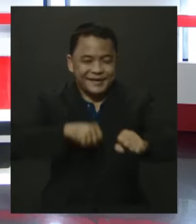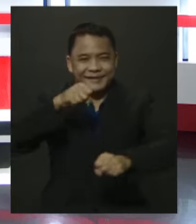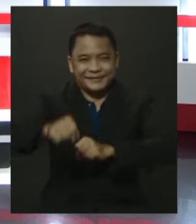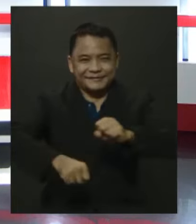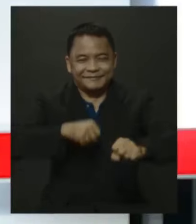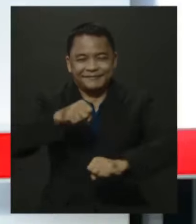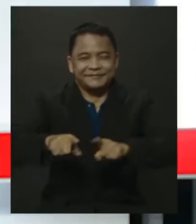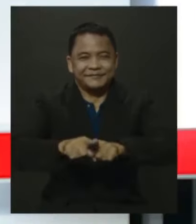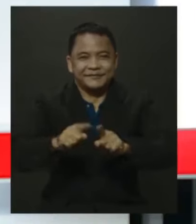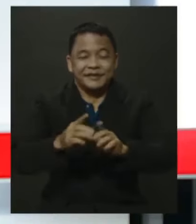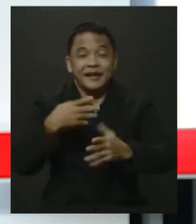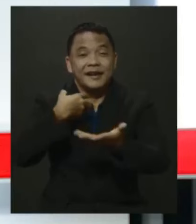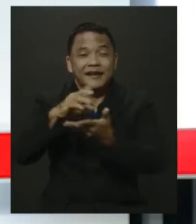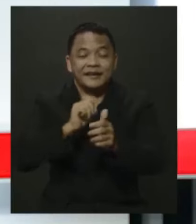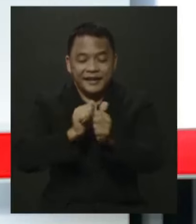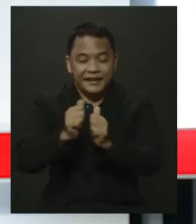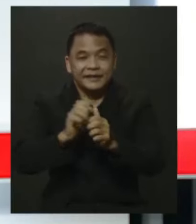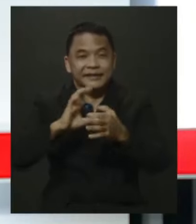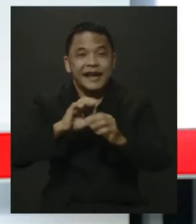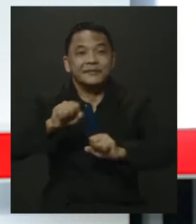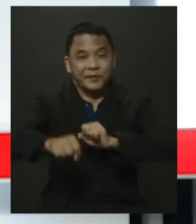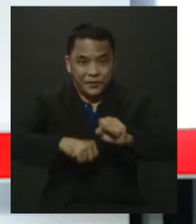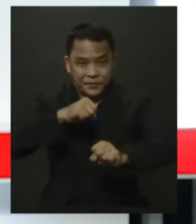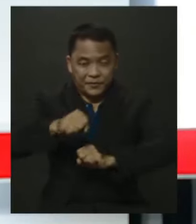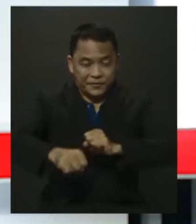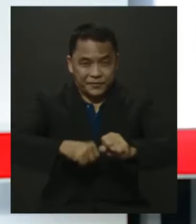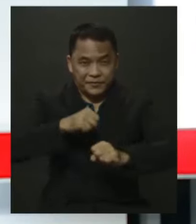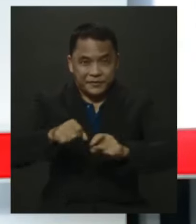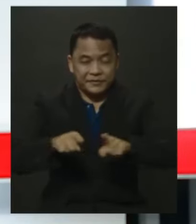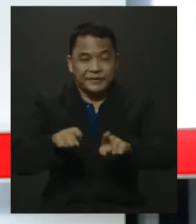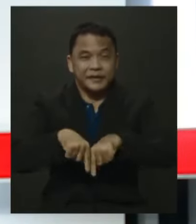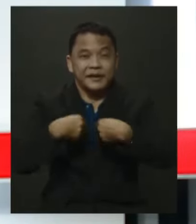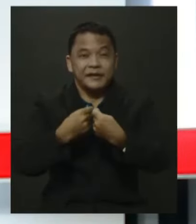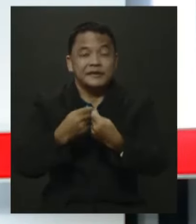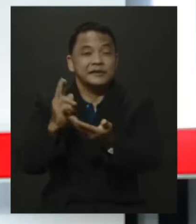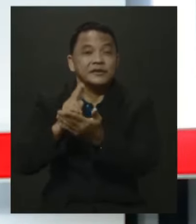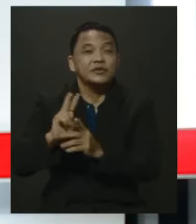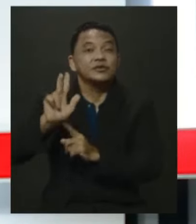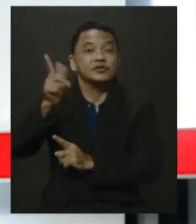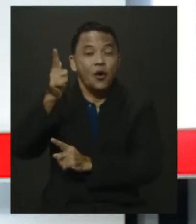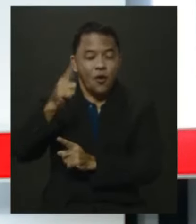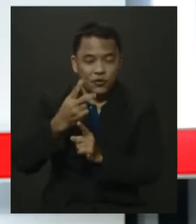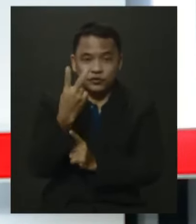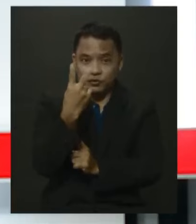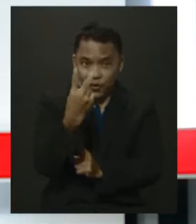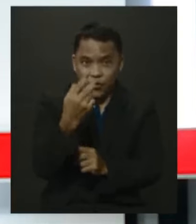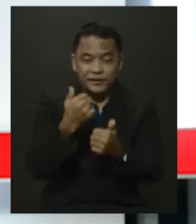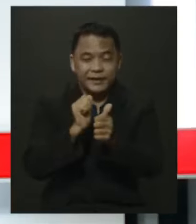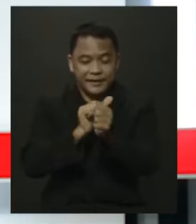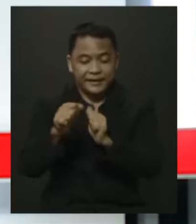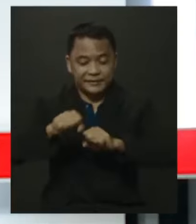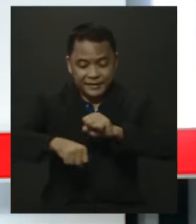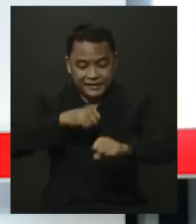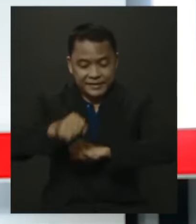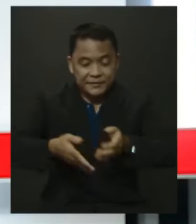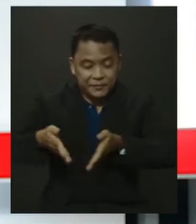ะคุณผู้ชมไปอัปเดตผลการแข่งขันของนรเศรษฐทาดาค่ะที่สามารถคว้า2เหรียญทองนะคะในการแข่งขันจักรยานประเ